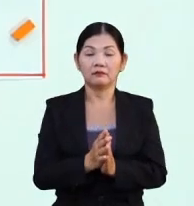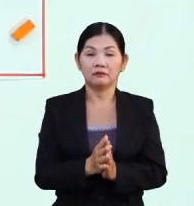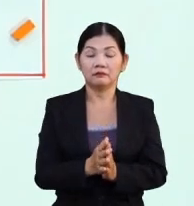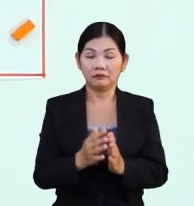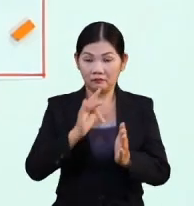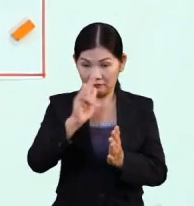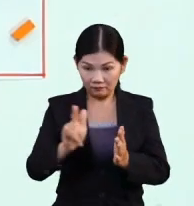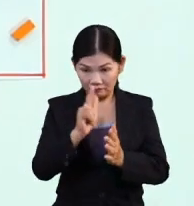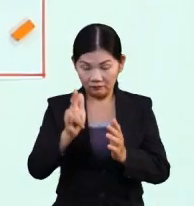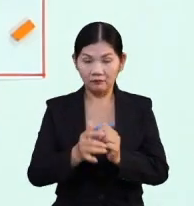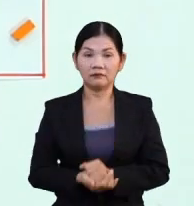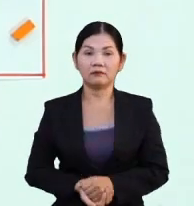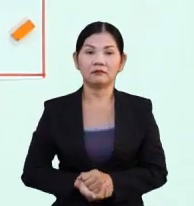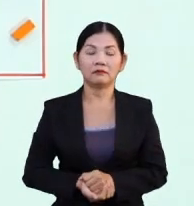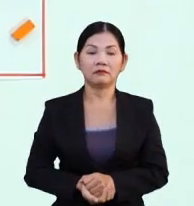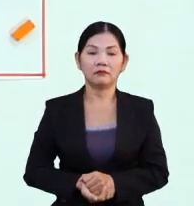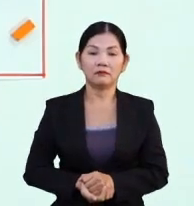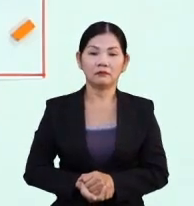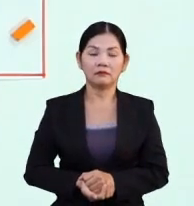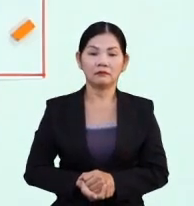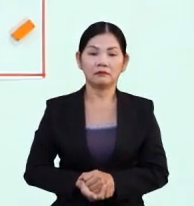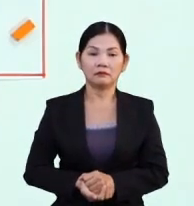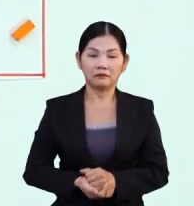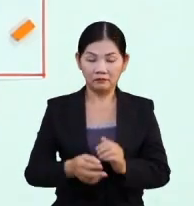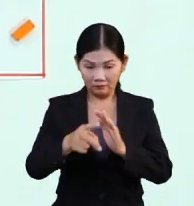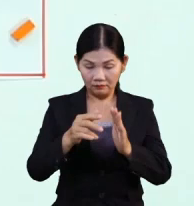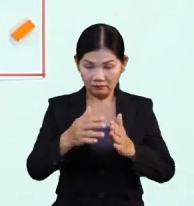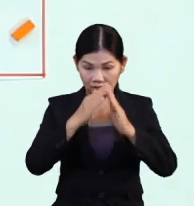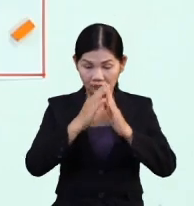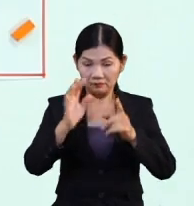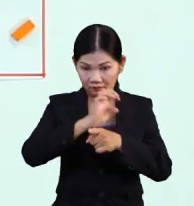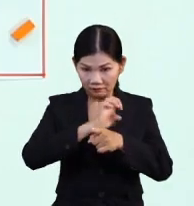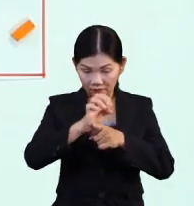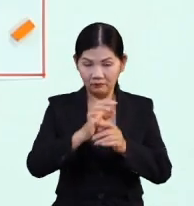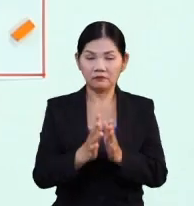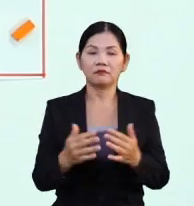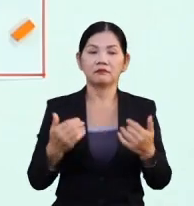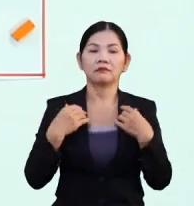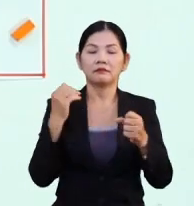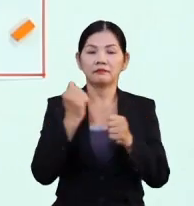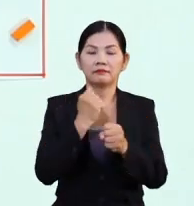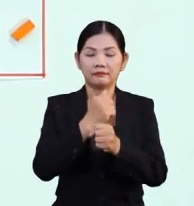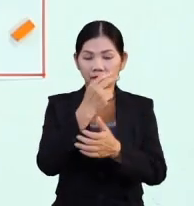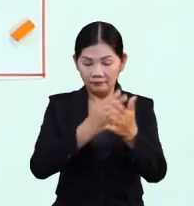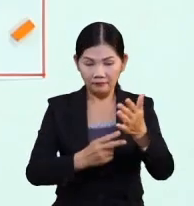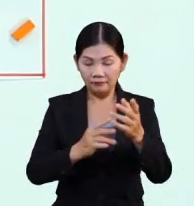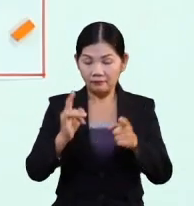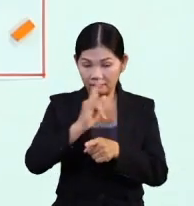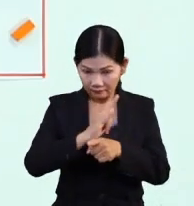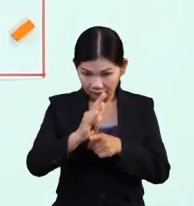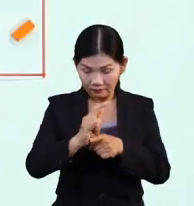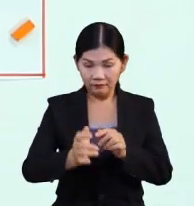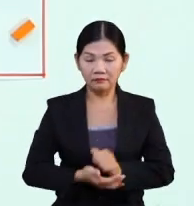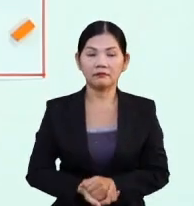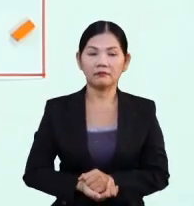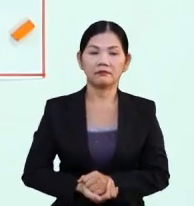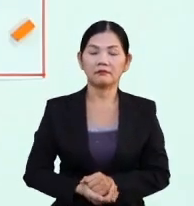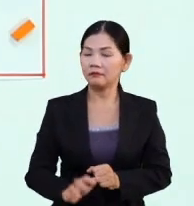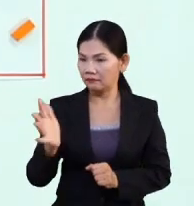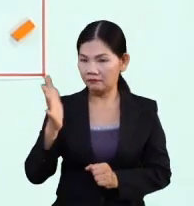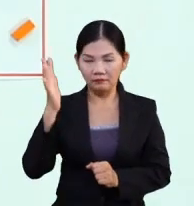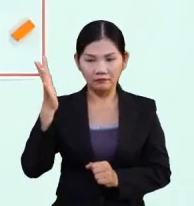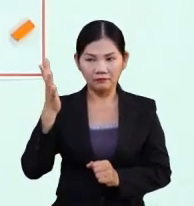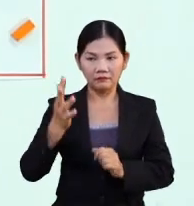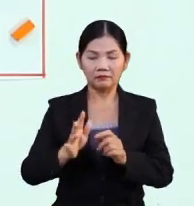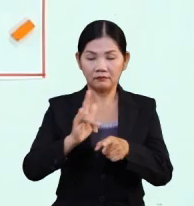ម័យប្រើប្រាស់ចាអញ្ចឹងការបង្កើតចំណោទរបស់អ្នកគ្រូនេះតម្រូវឲ្យកូនធ្វើប្រមាណវិធីអត់កូនចាមិនតម្រូវឲ្យ